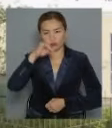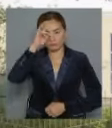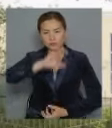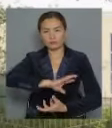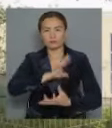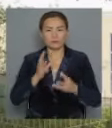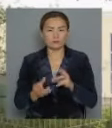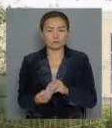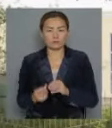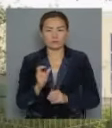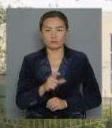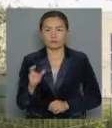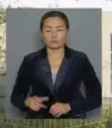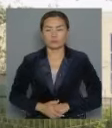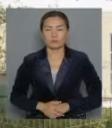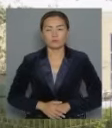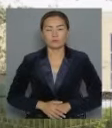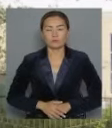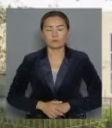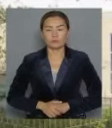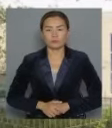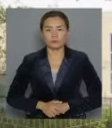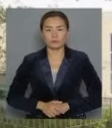болып, елімізде